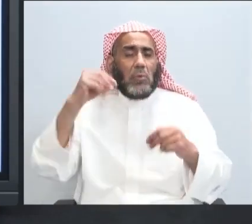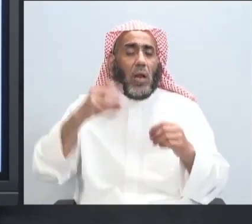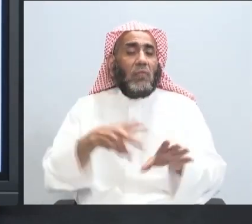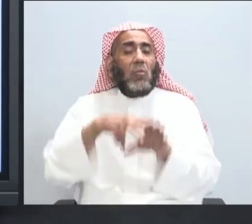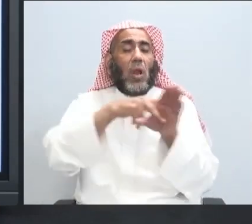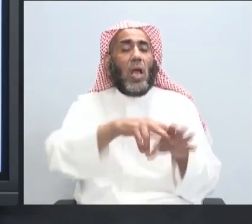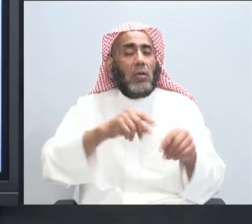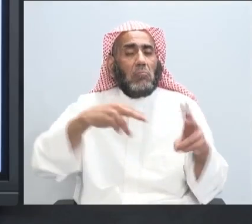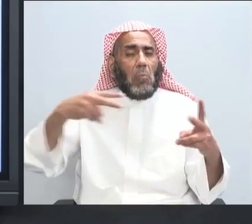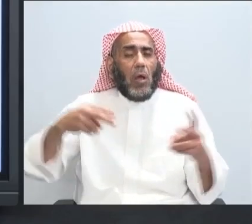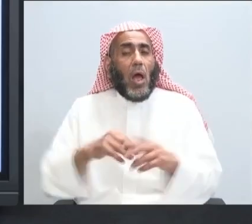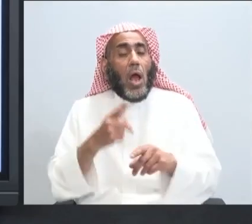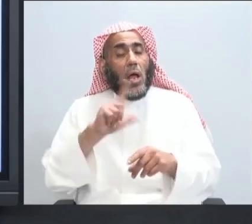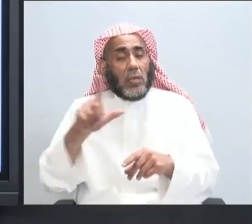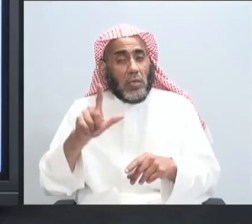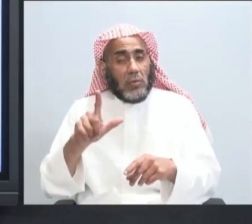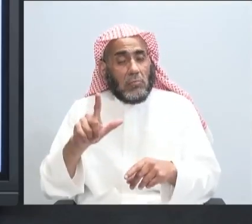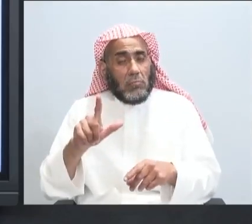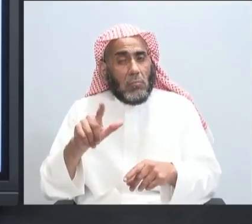الخيل، هل هذا صحيح؟